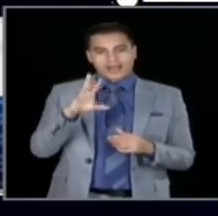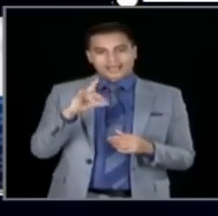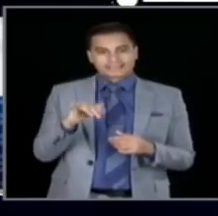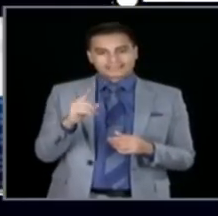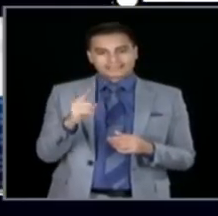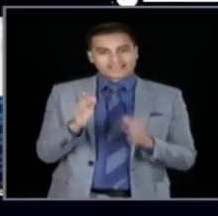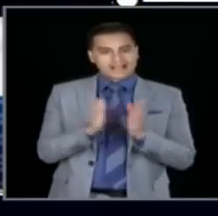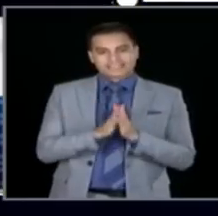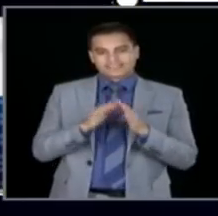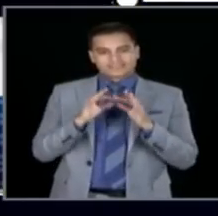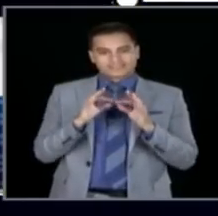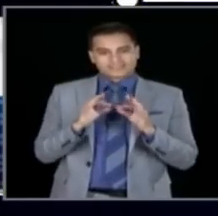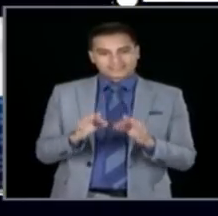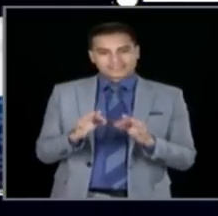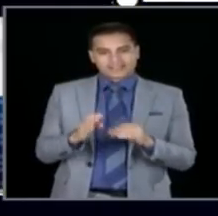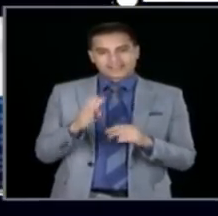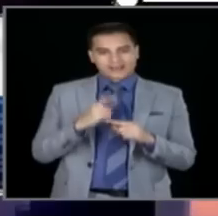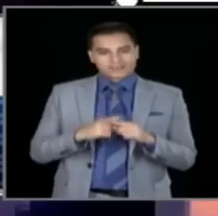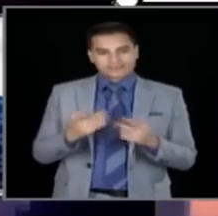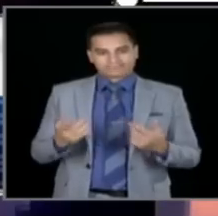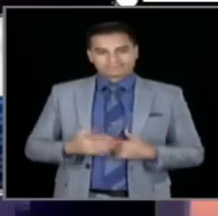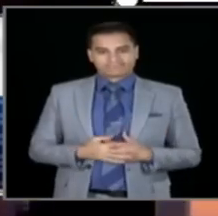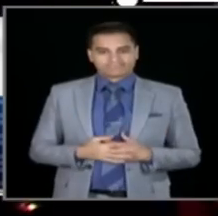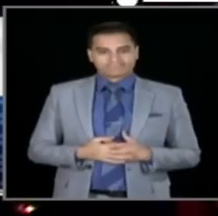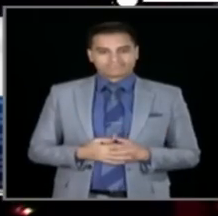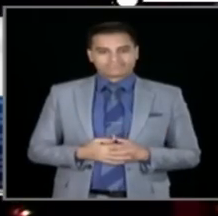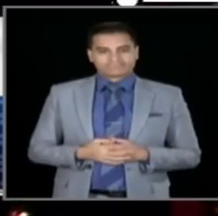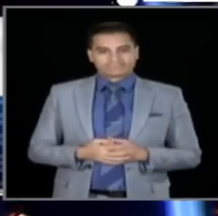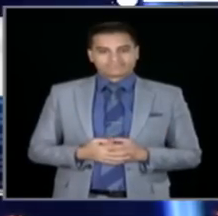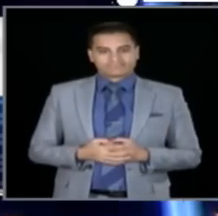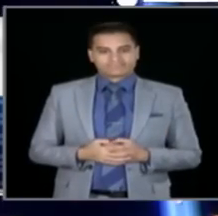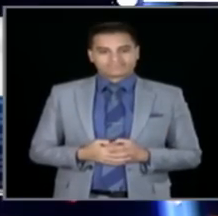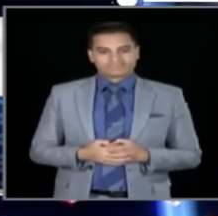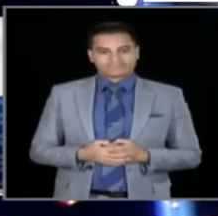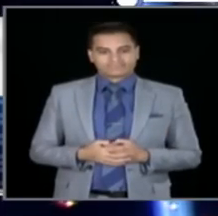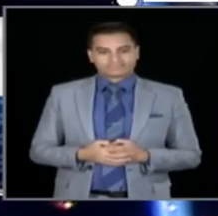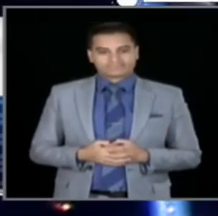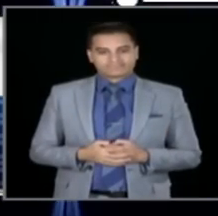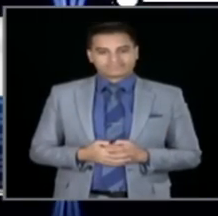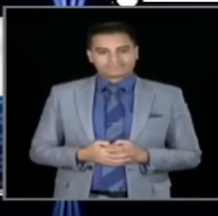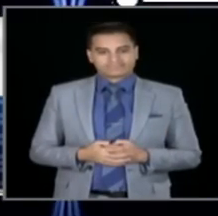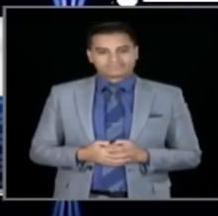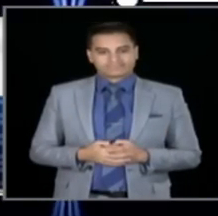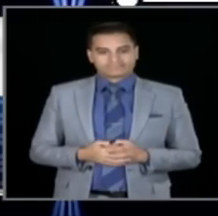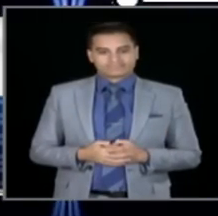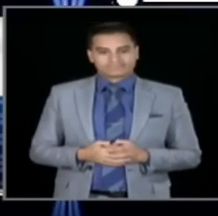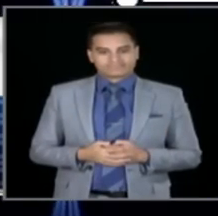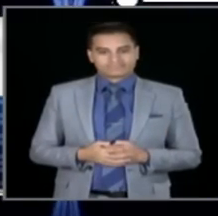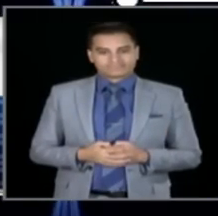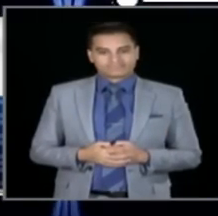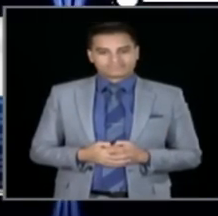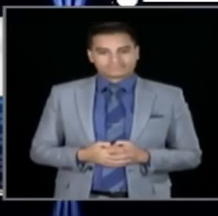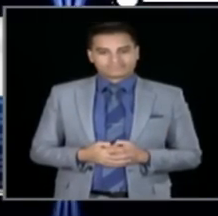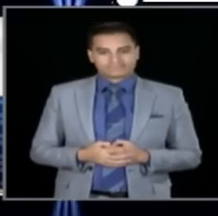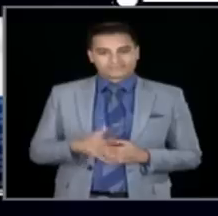هدير للأسف الشديد إجابة خاطئة. قلب أرسلان. قلت احنا قلنا سليمان شاه. قلب أرسلان. لو انتوا عارفين احنا